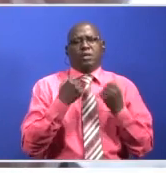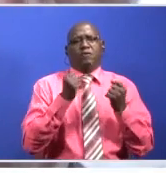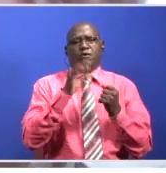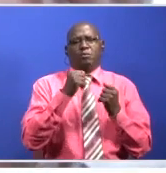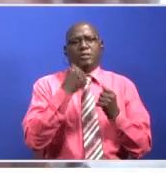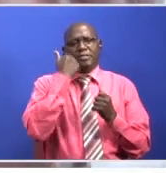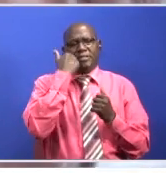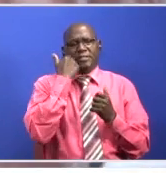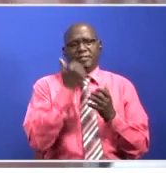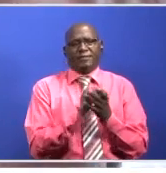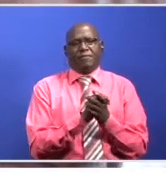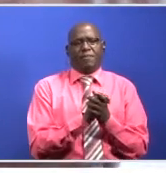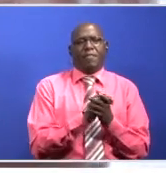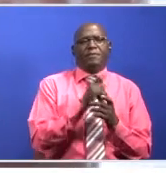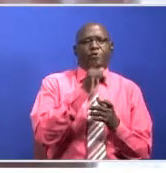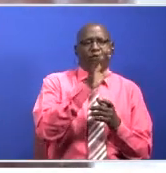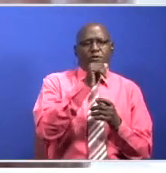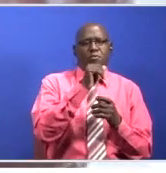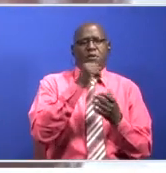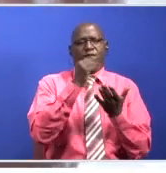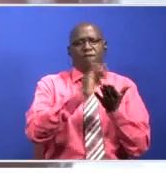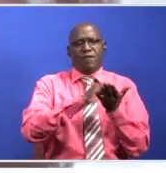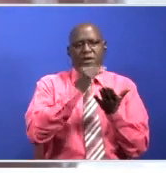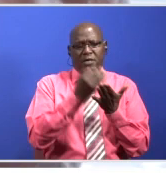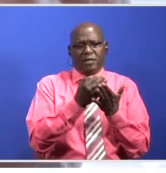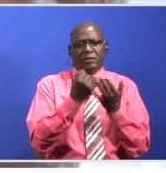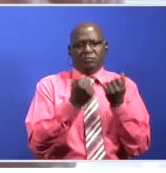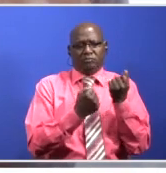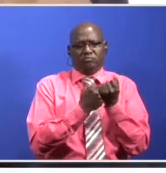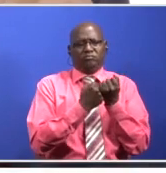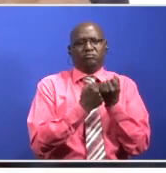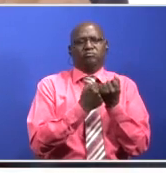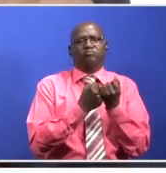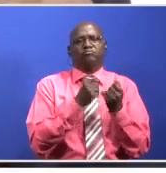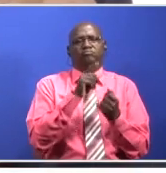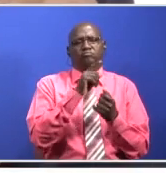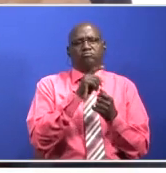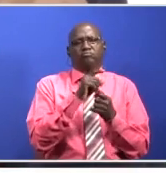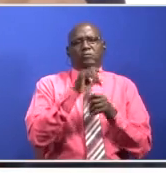Thuo got hope from a fundraising through a donor which sorted for his treatment. Weda